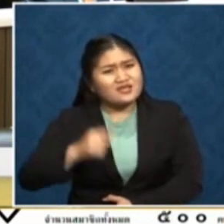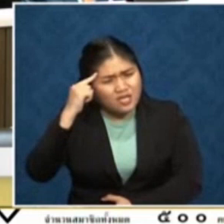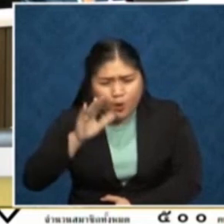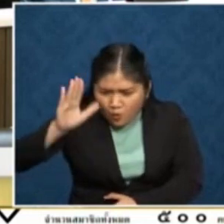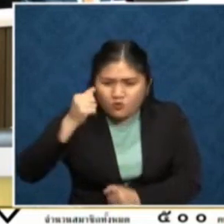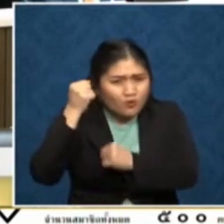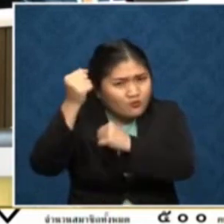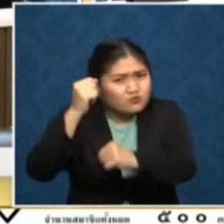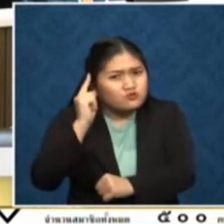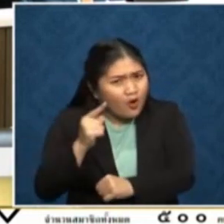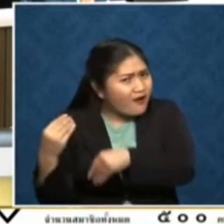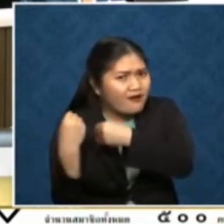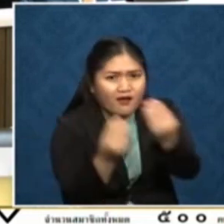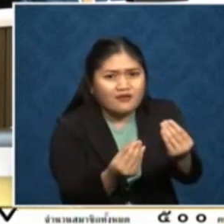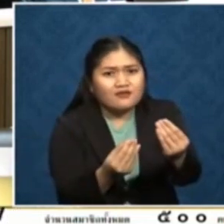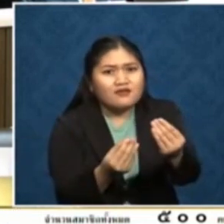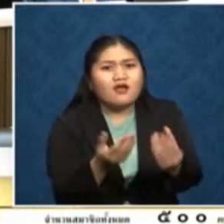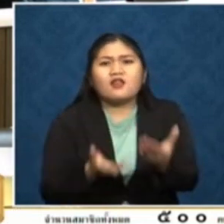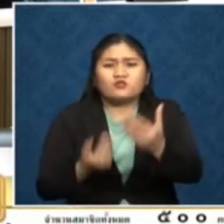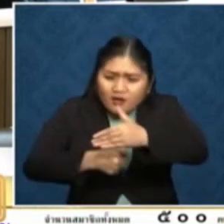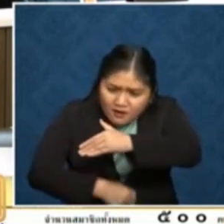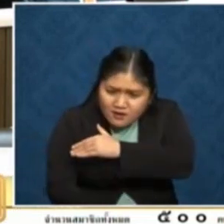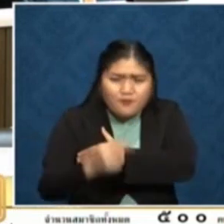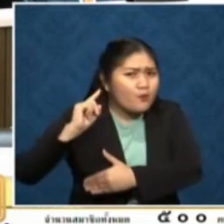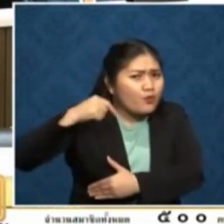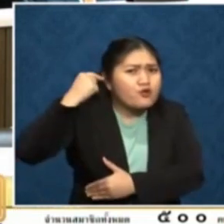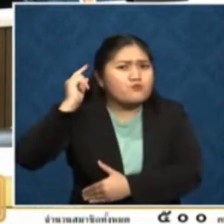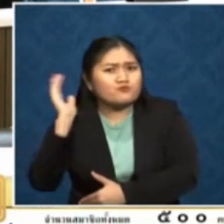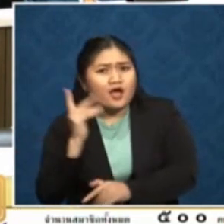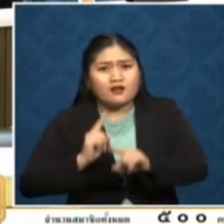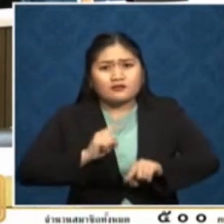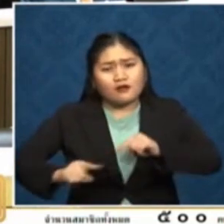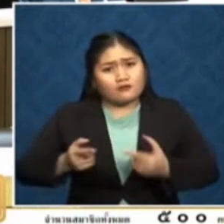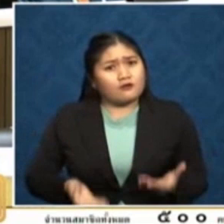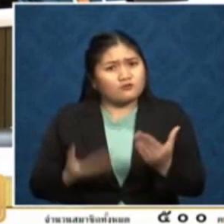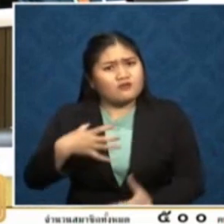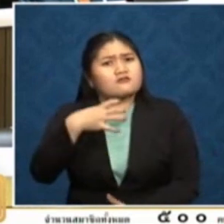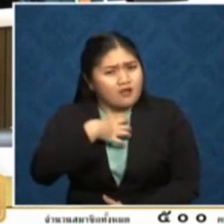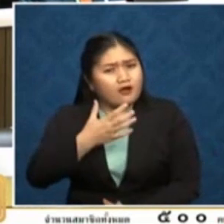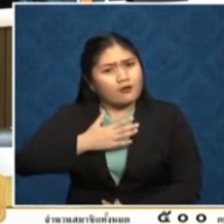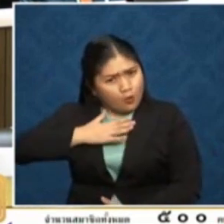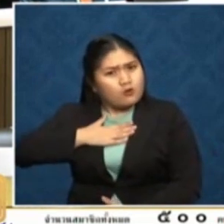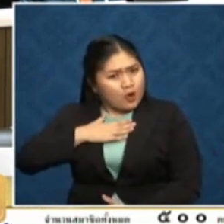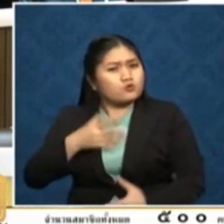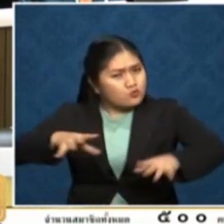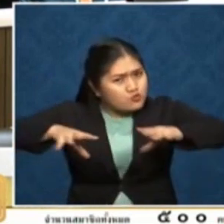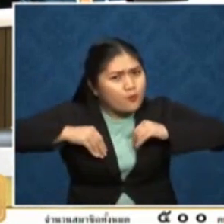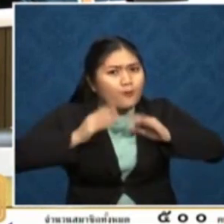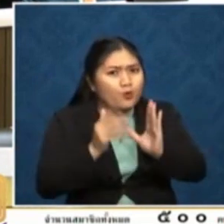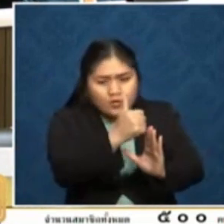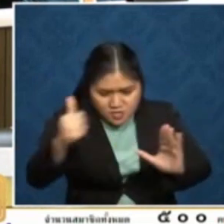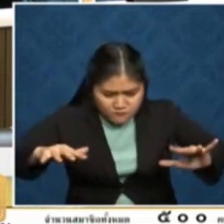การเปลี่ยนคำนามหน้านามเนี่ยให้ตรงกับอัตลักษณ์ทางเพศก็เป็นสิทธิที่กลุ่มคนข้ามเพศเขาสามารถเรียกร้องและสมควร